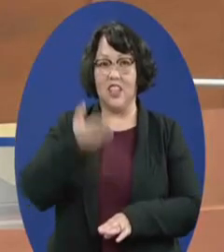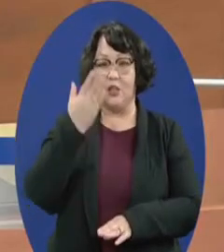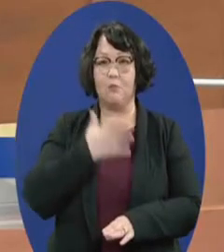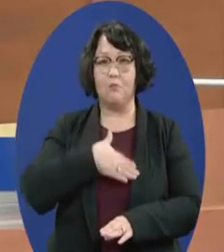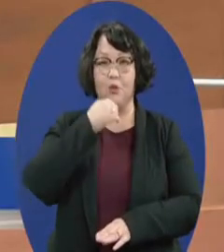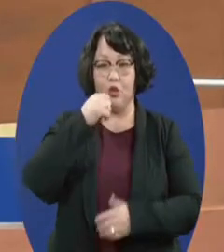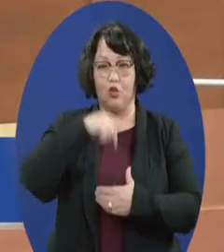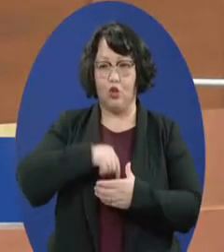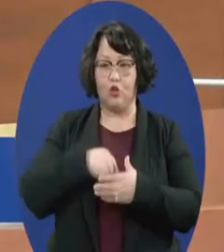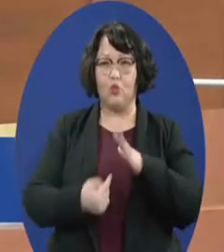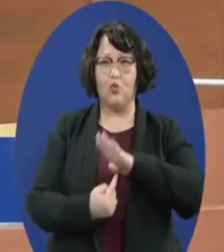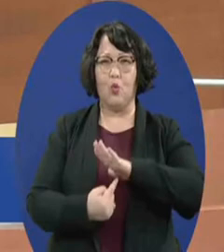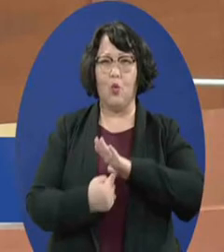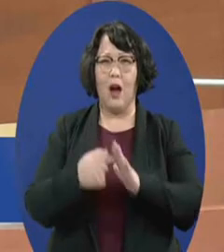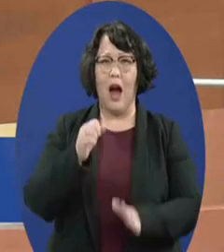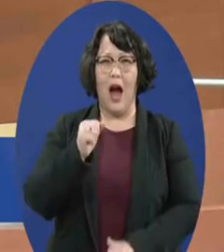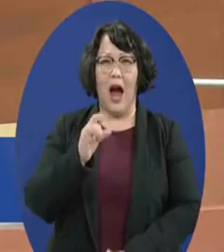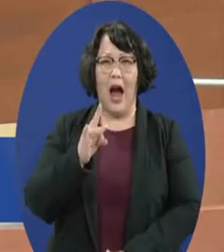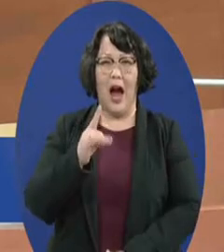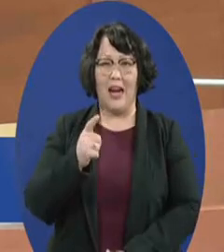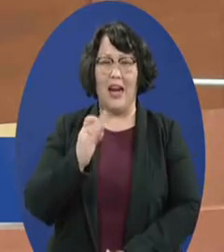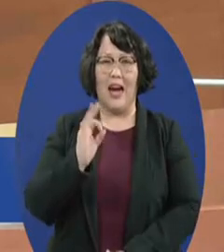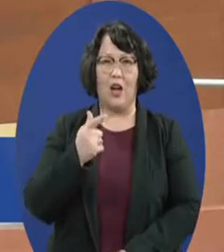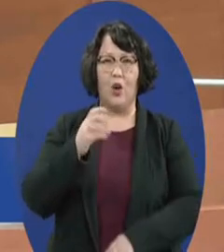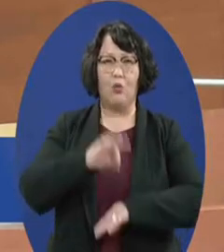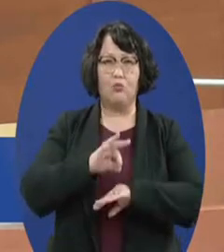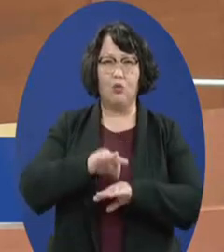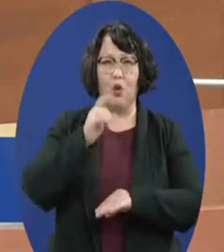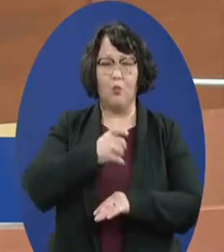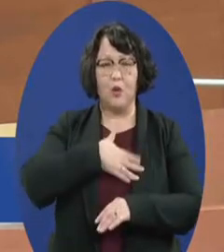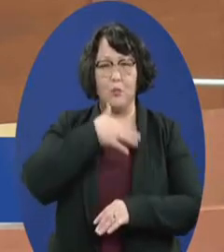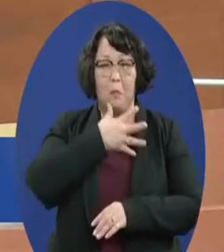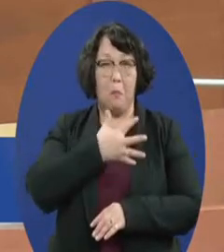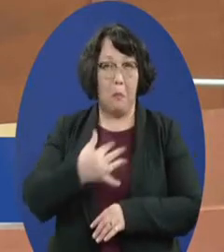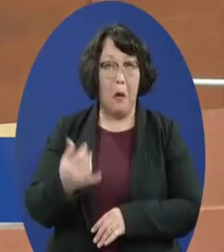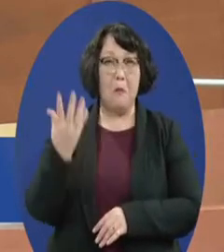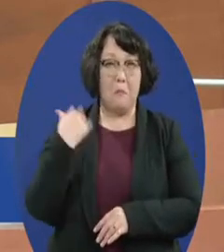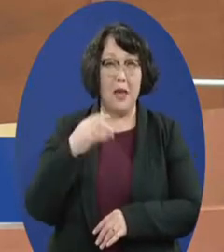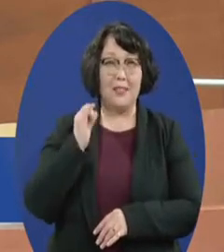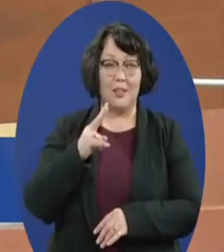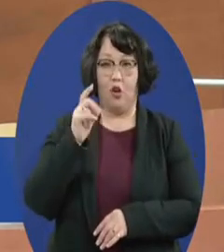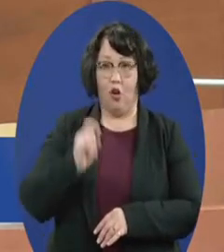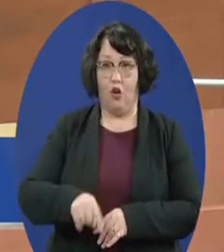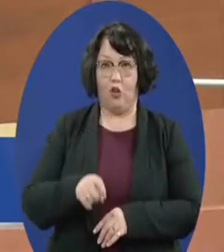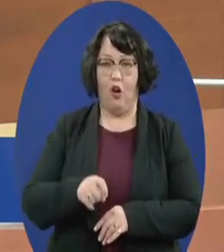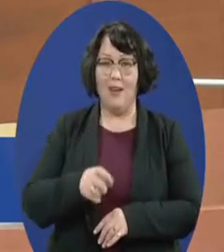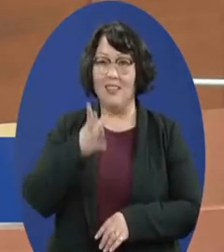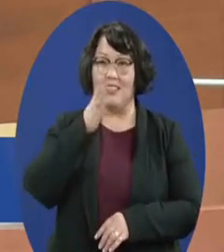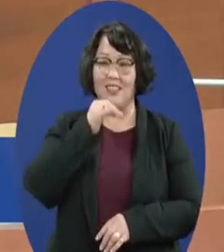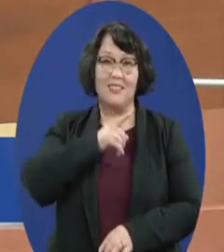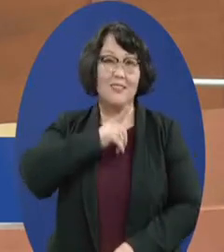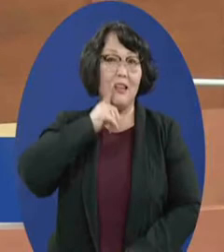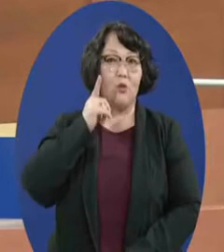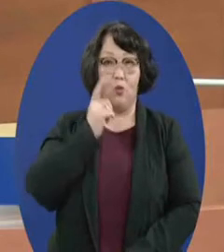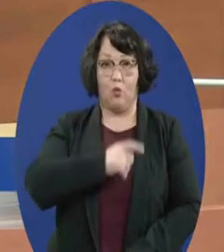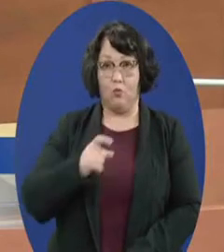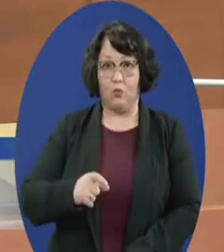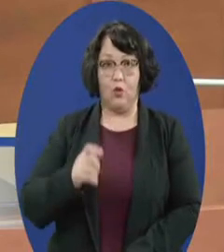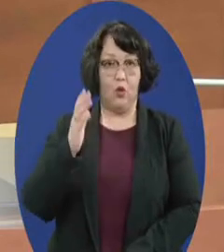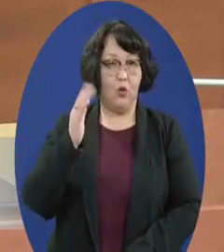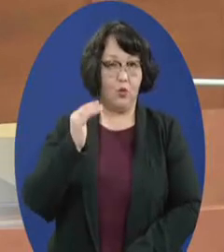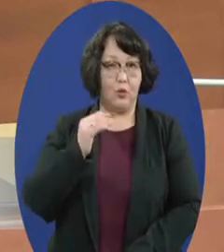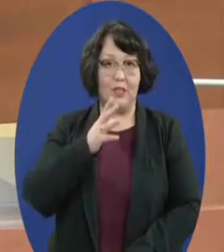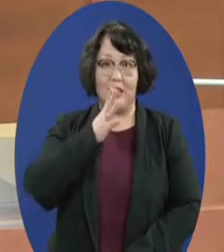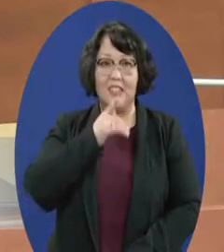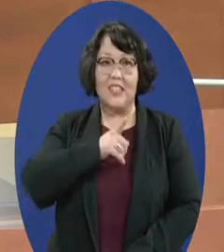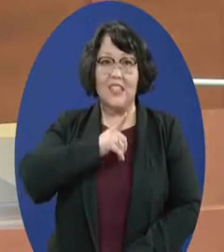суур өвчтэй хүмүүс хүндэрч байсан бол сүүлийн үед бол энэ хүндэрч байгаа хүмүүсийн насны ялангуяа залуу эдэр насны хүмүүст